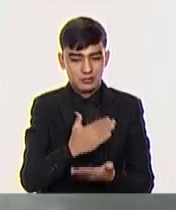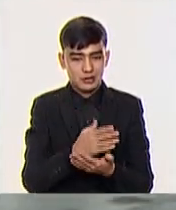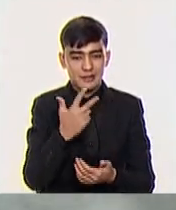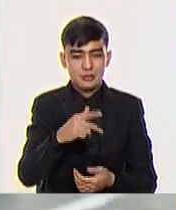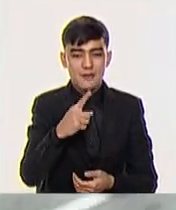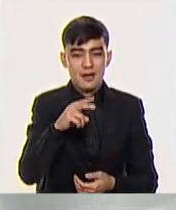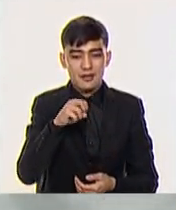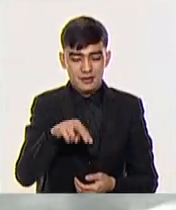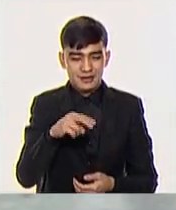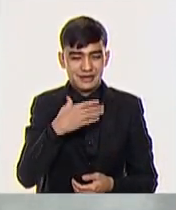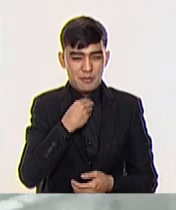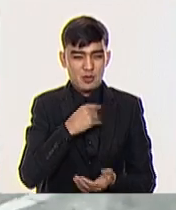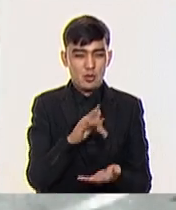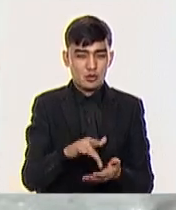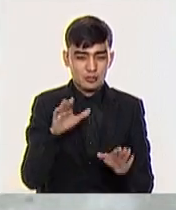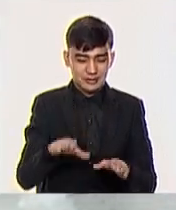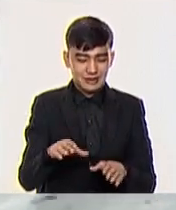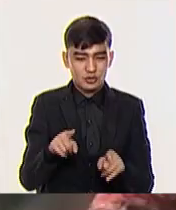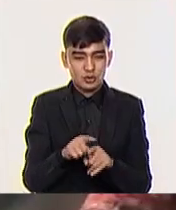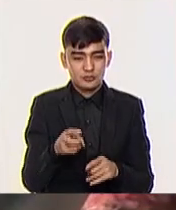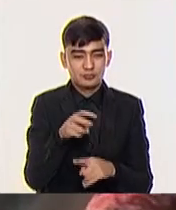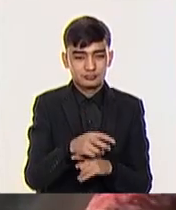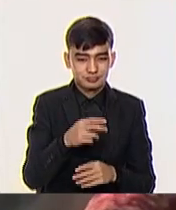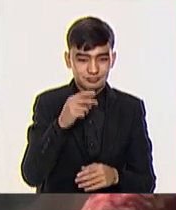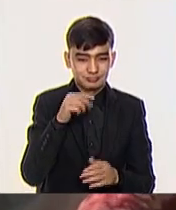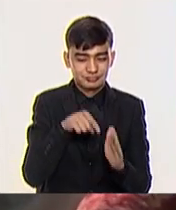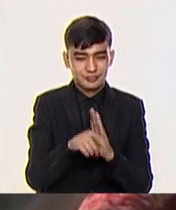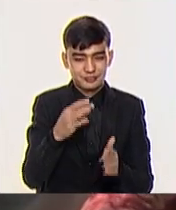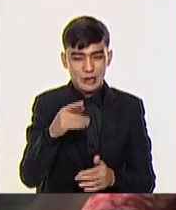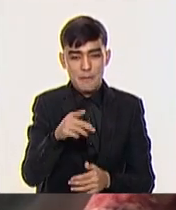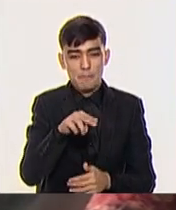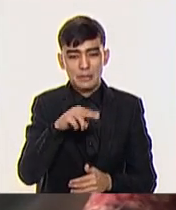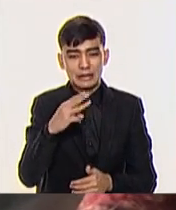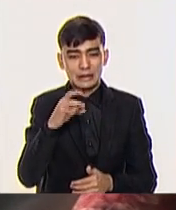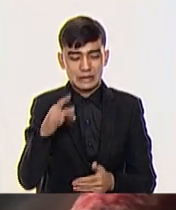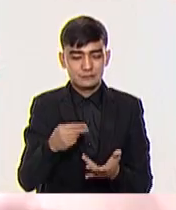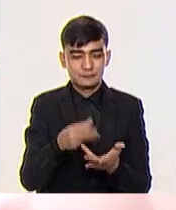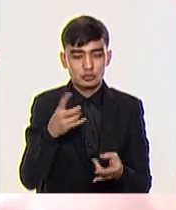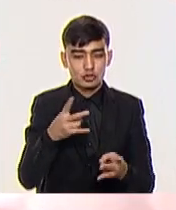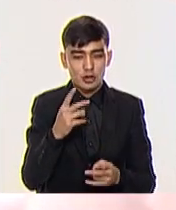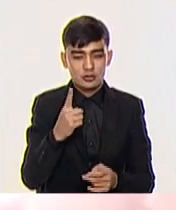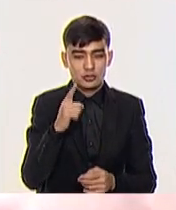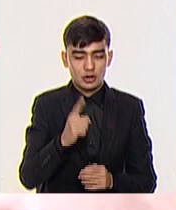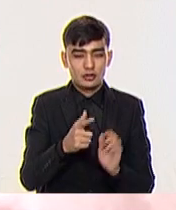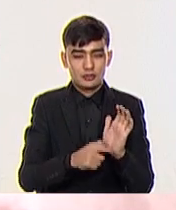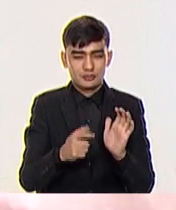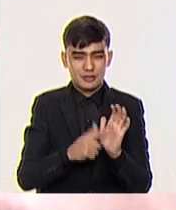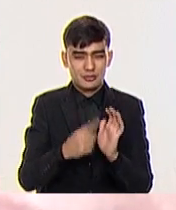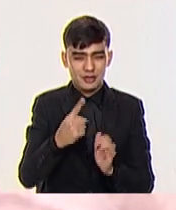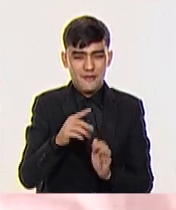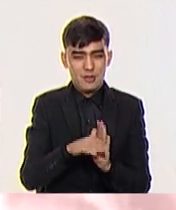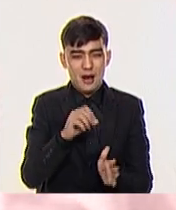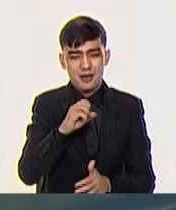31-ші арнаның Семей қаласындағы тілшісімен дауыс беру орнына кіру үшін ПТР-тест талап еткен 1171-ші сайлау учаскесінің төрайымы